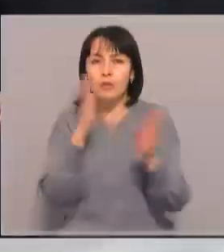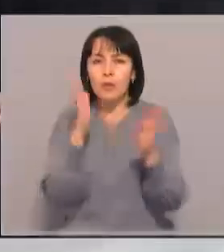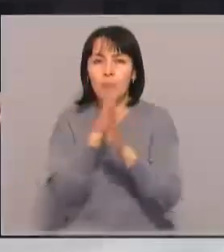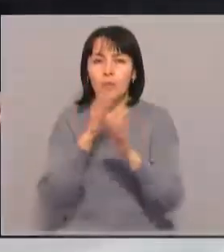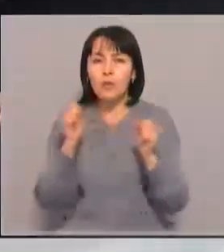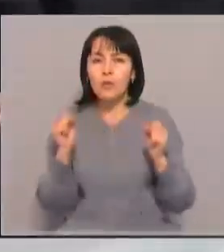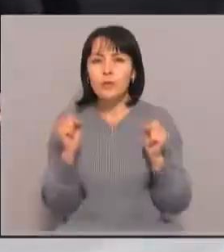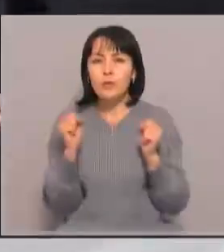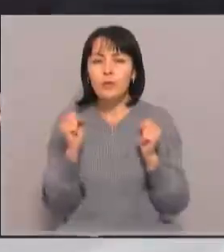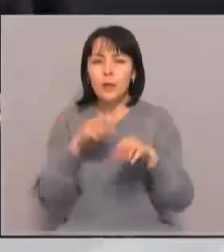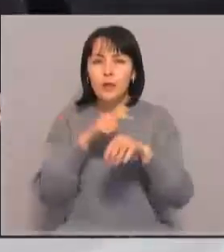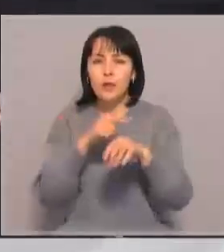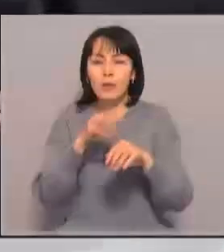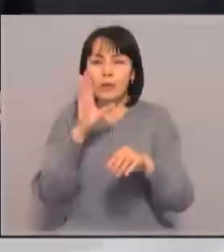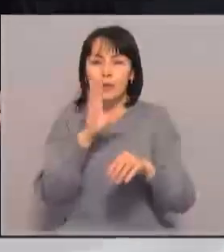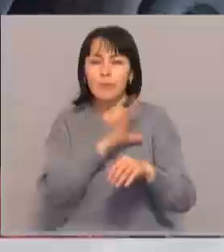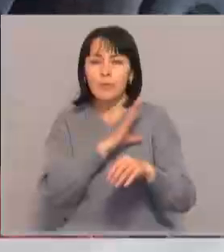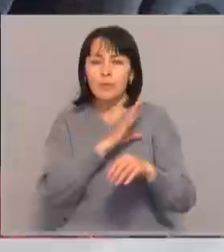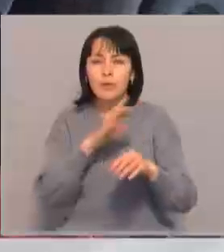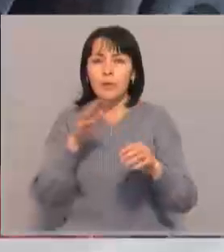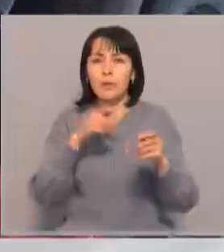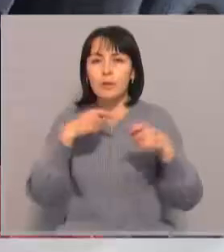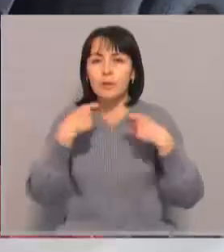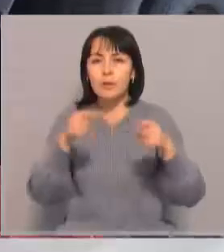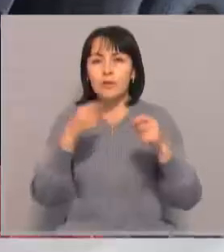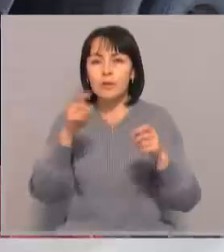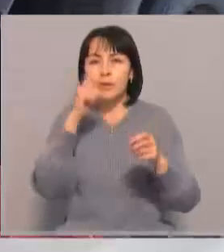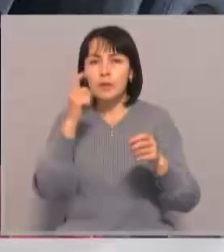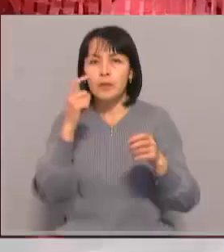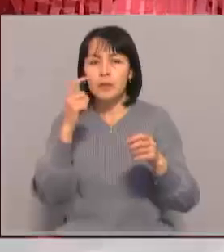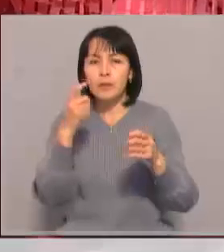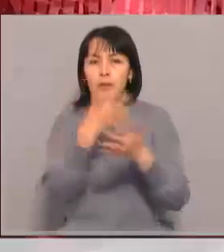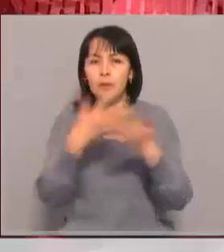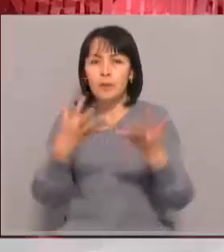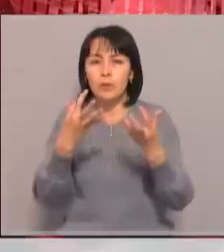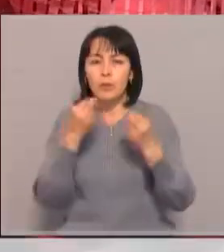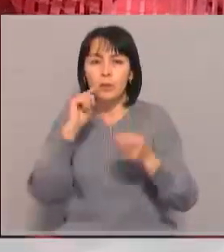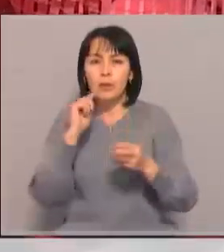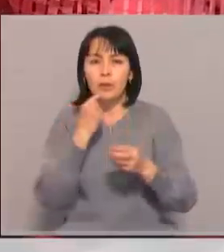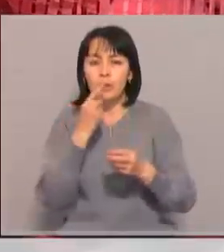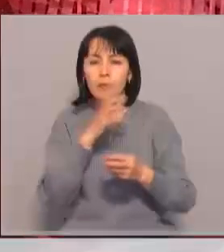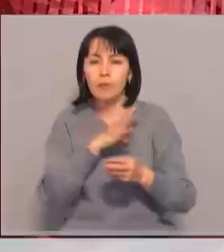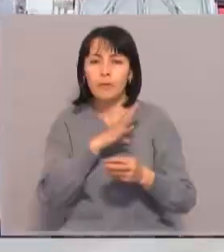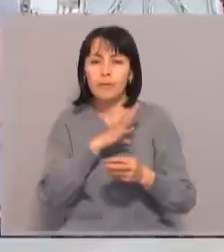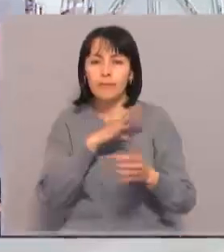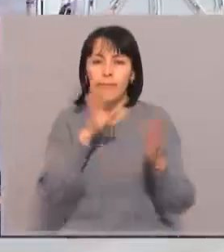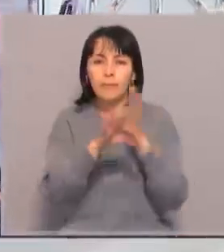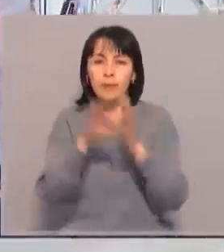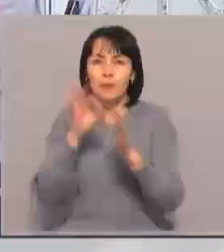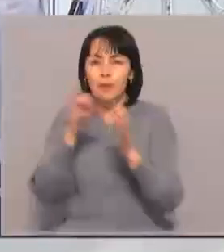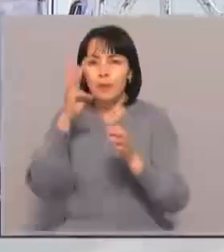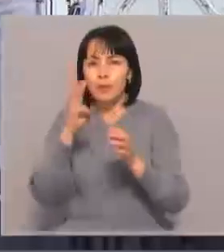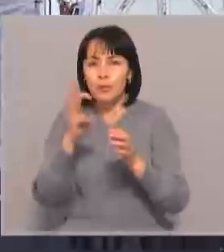күрт суығы әсер еткен. Ал базардағы сатушылар диқандардан өнім алу қиындағанын айтады. Сортталған 300 теңге,